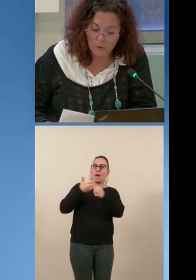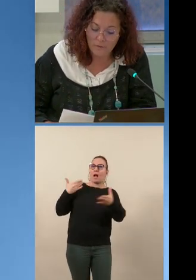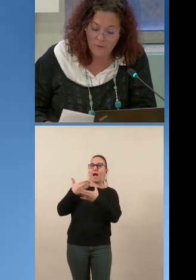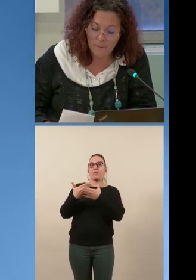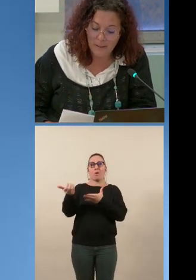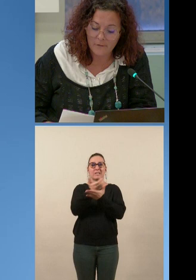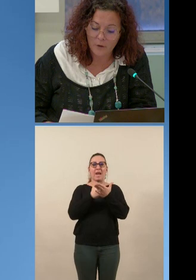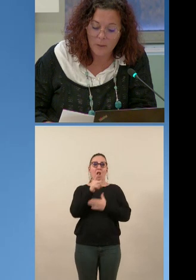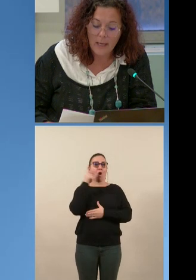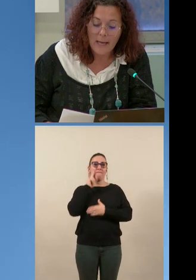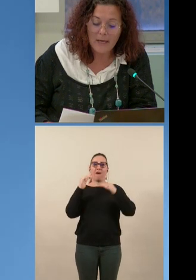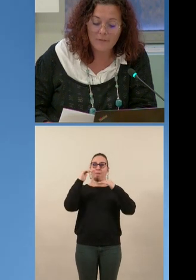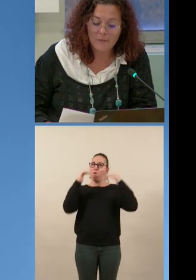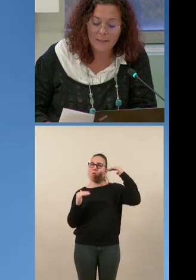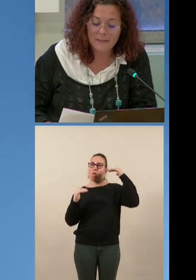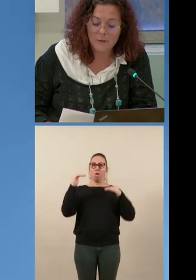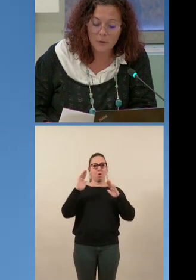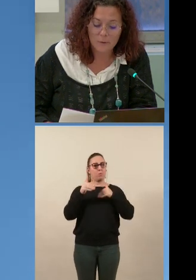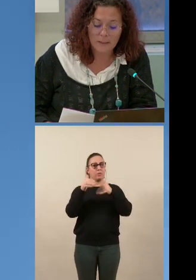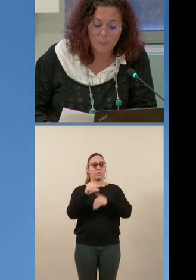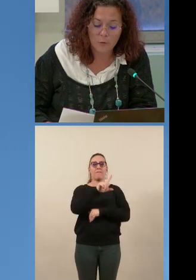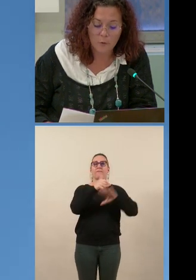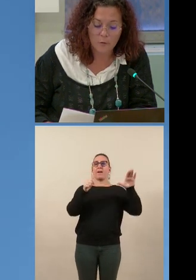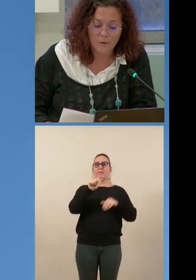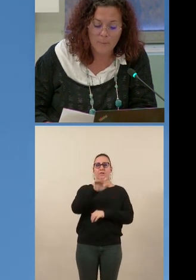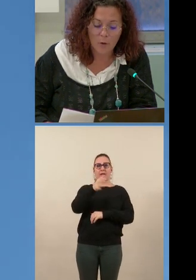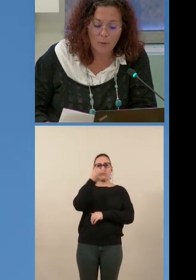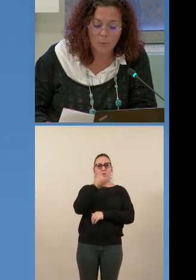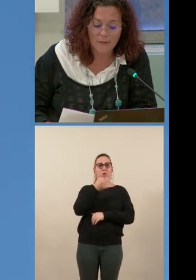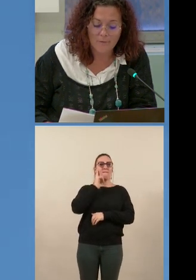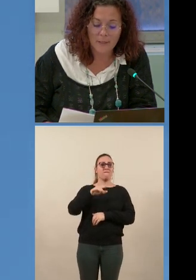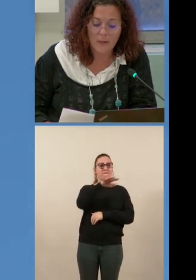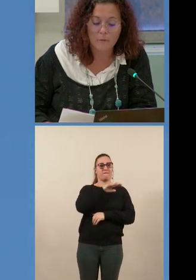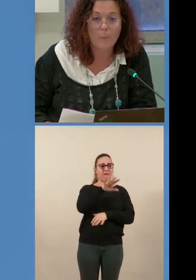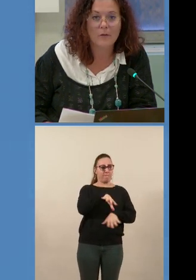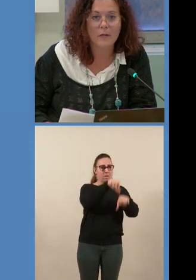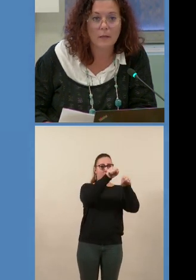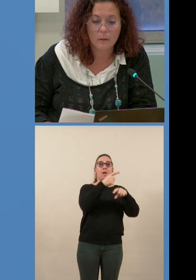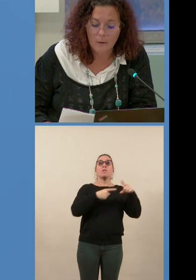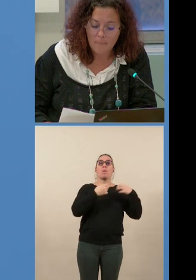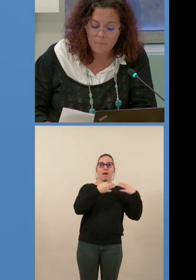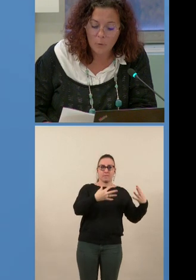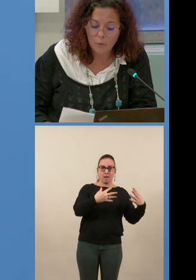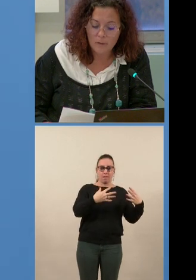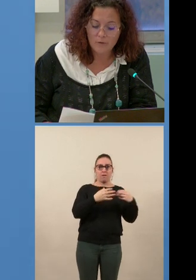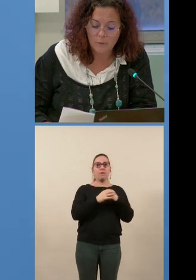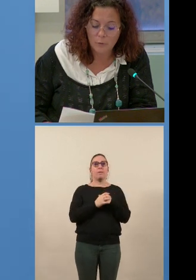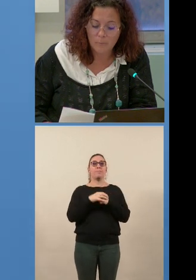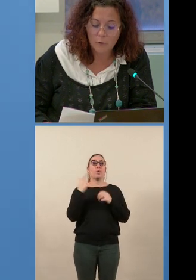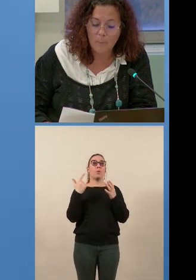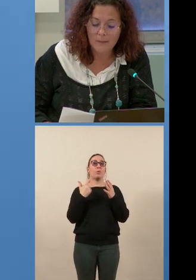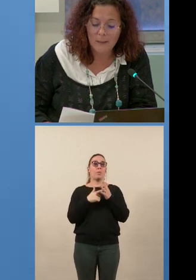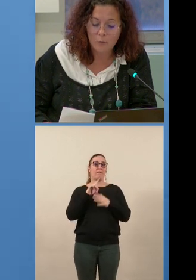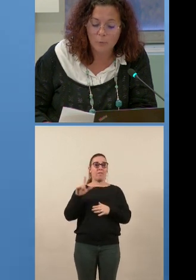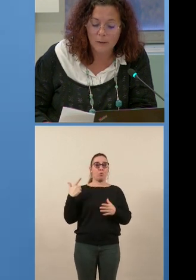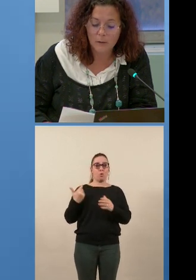entre les femmes et les hommes avec 26,5 % de femmes en emploi travaillant à temps partiel en 2022